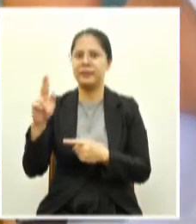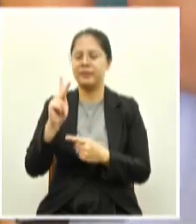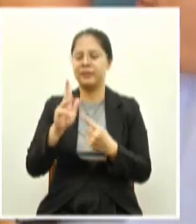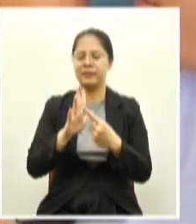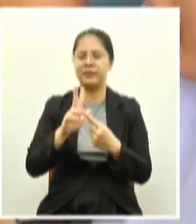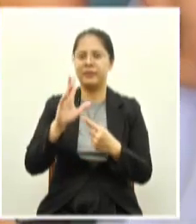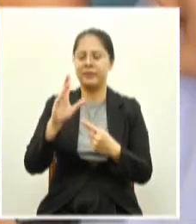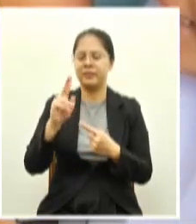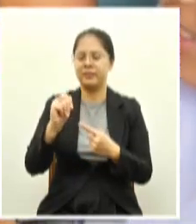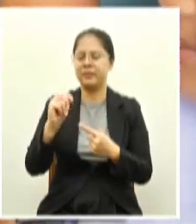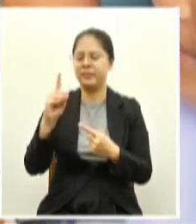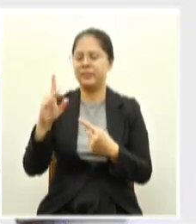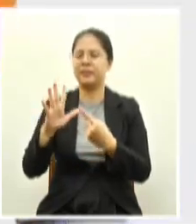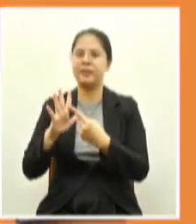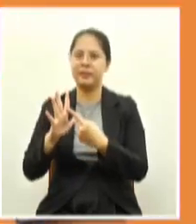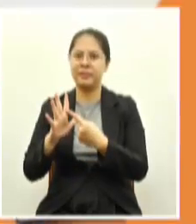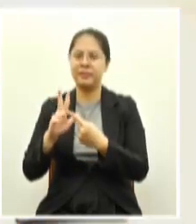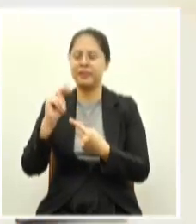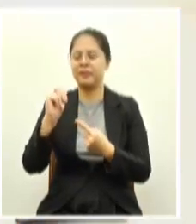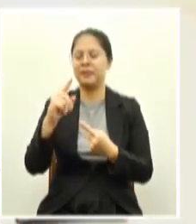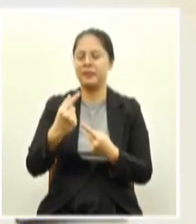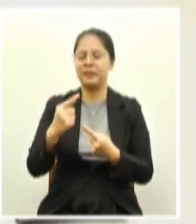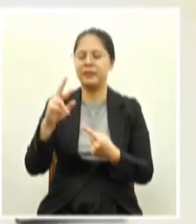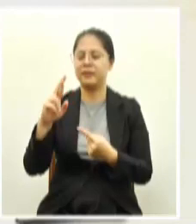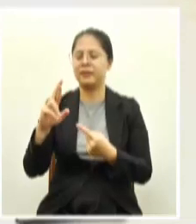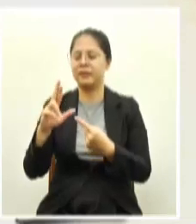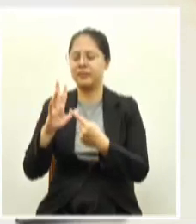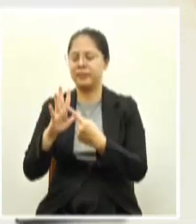ีอะไรนะ นงรักค่ะ นงรักโอ้ได้หลายคำเลย